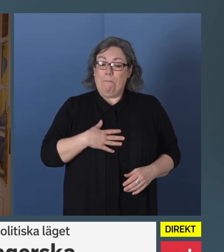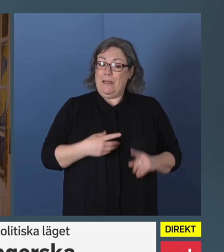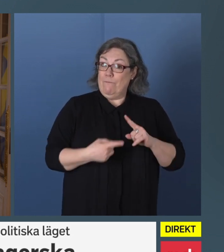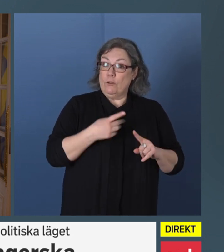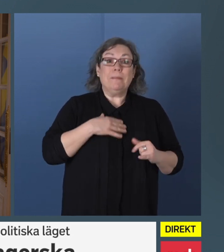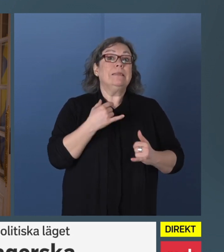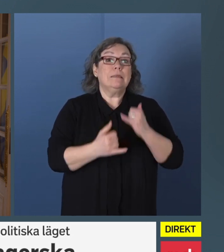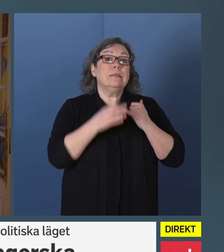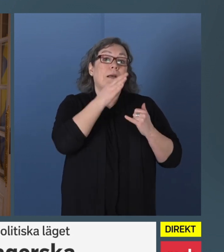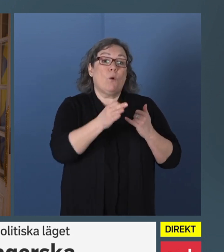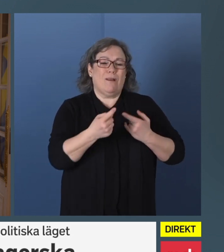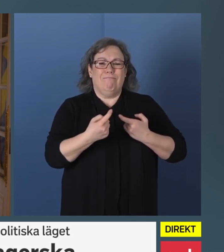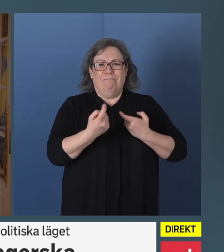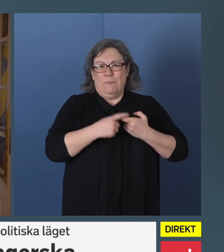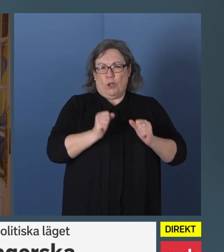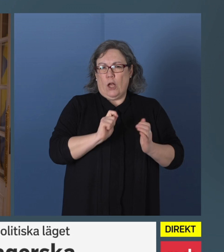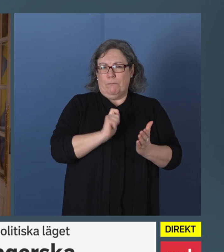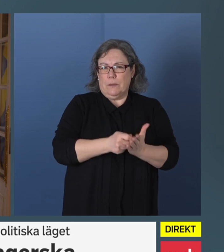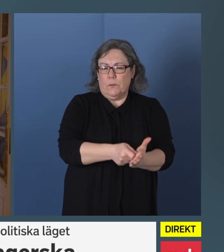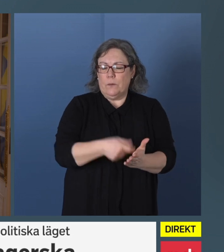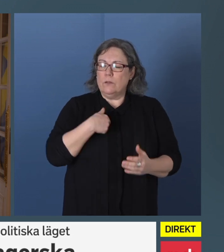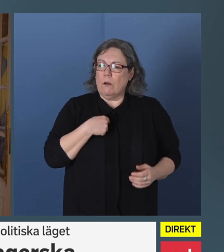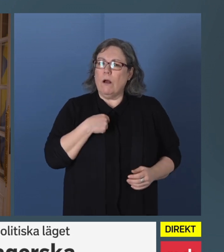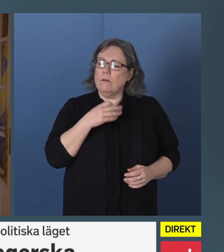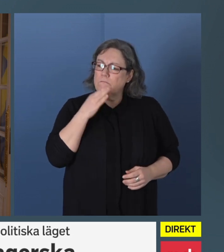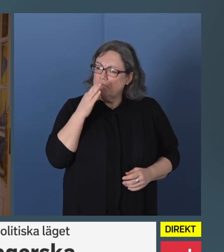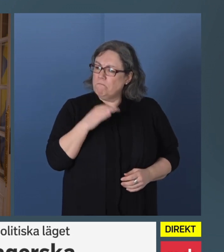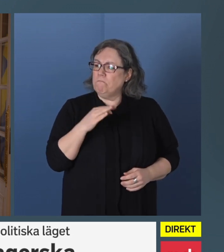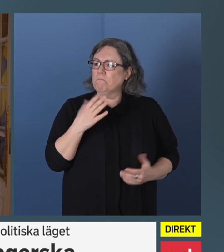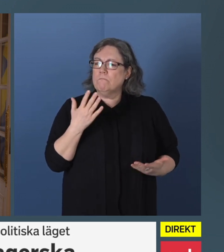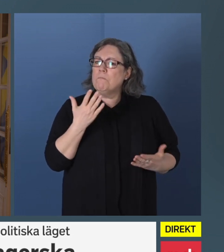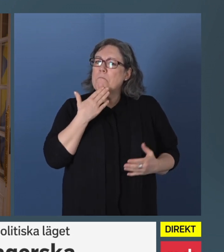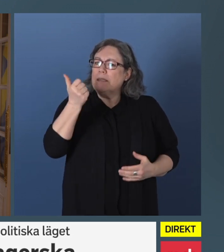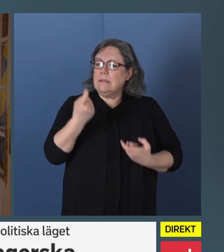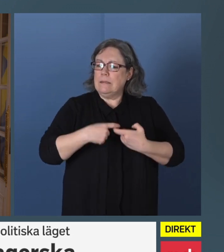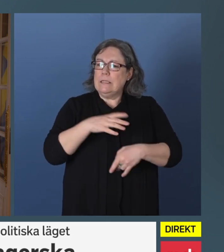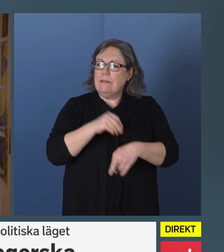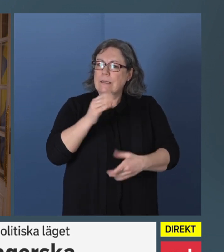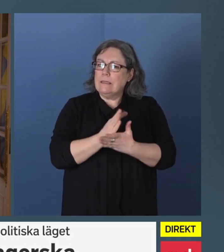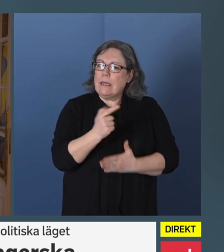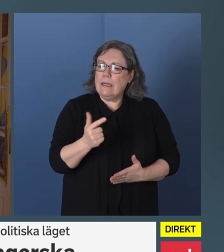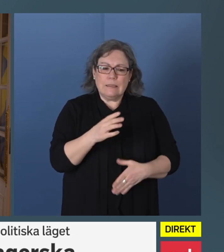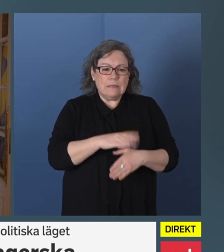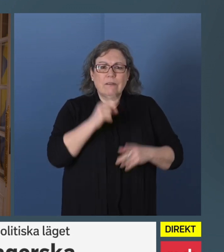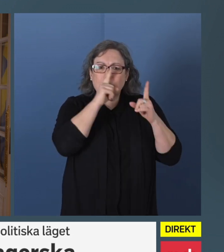här beslut: vad är bäst för Sveriges säkerhet, för svenska